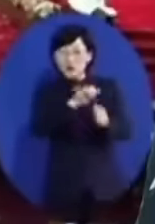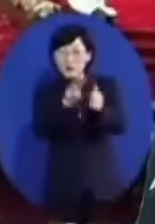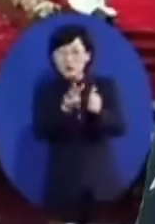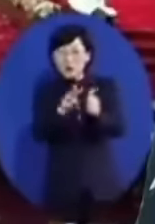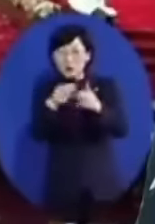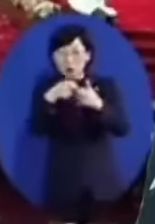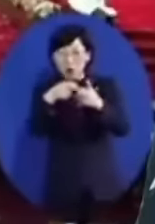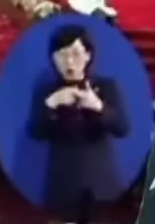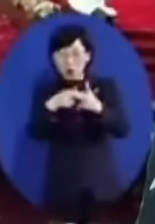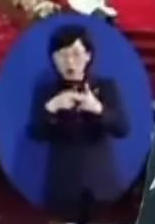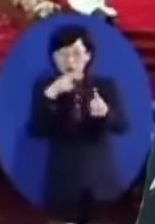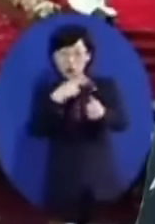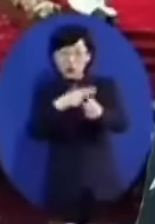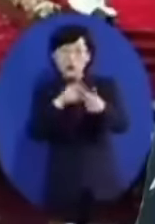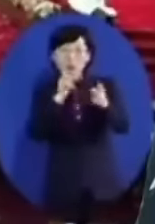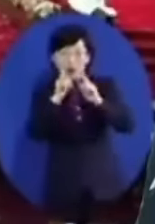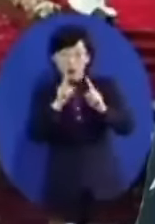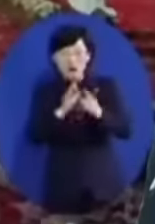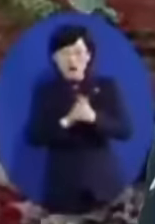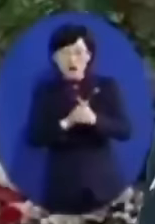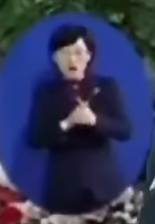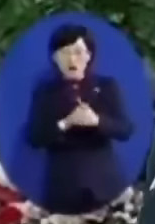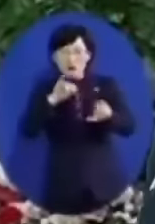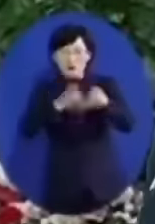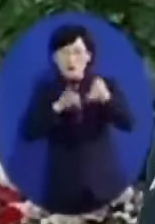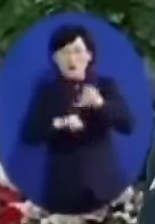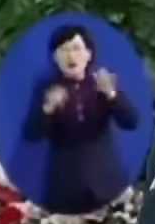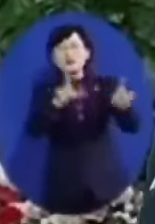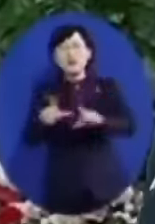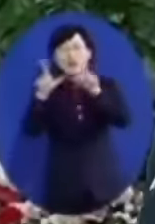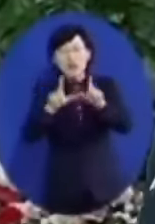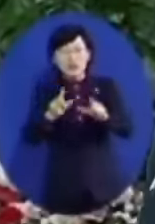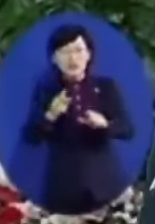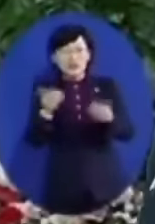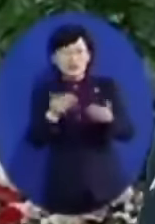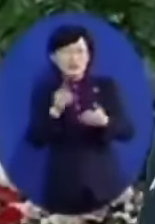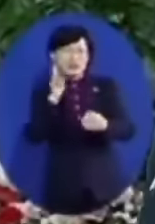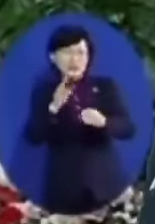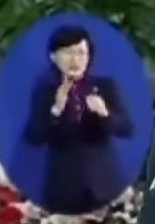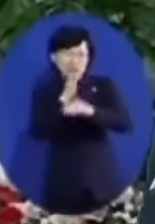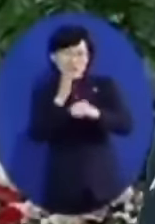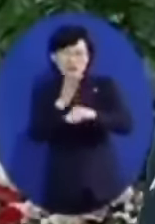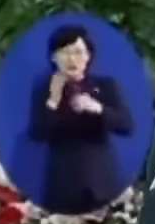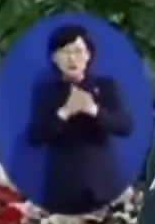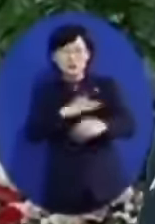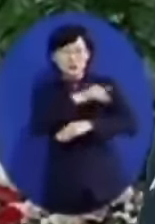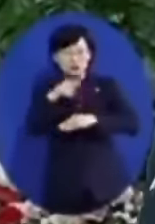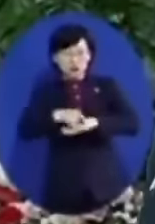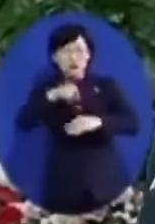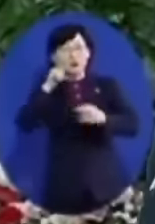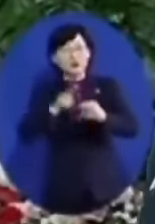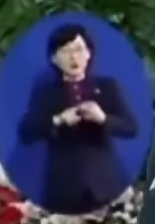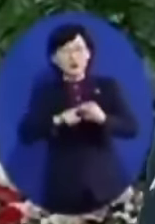교수는 불규칙한 생활, 과로가 반복되는 생활은 육체적으로 우리를